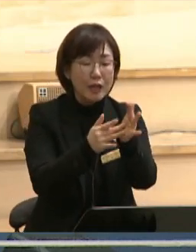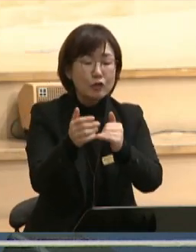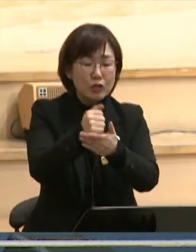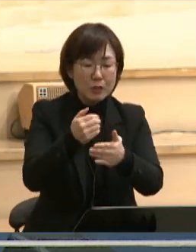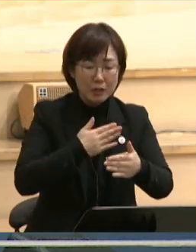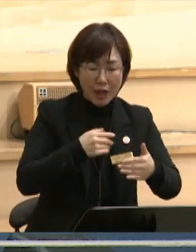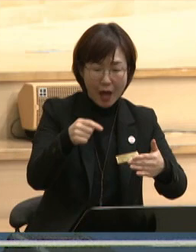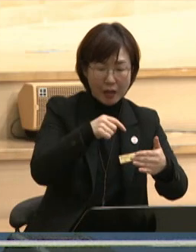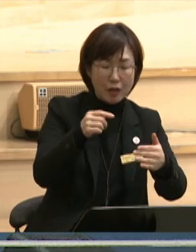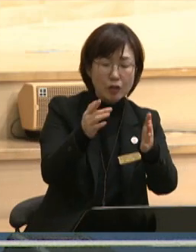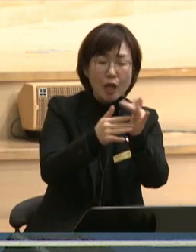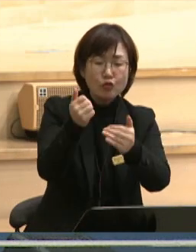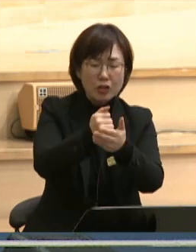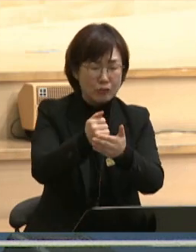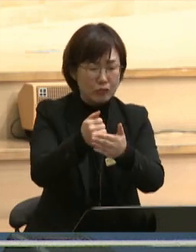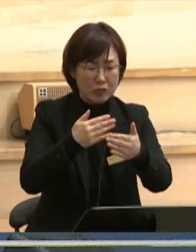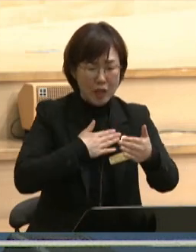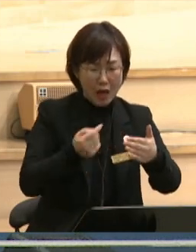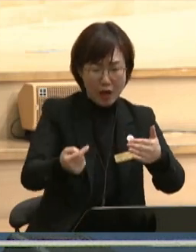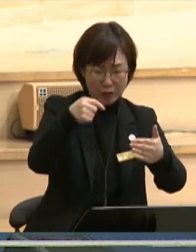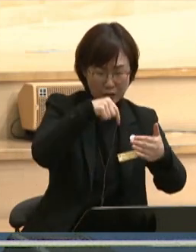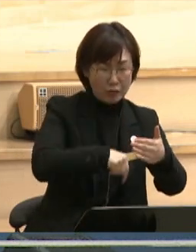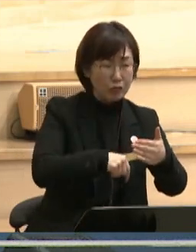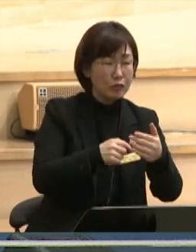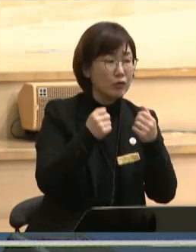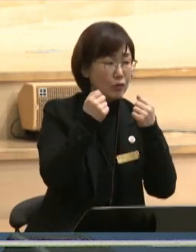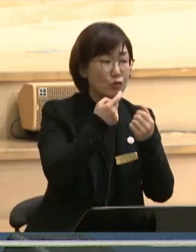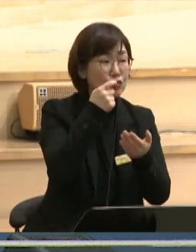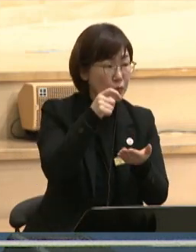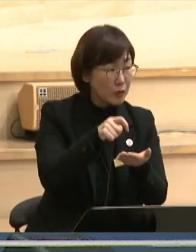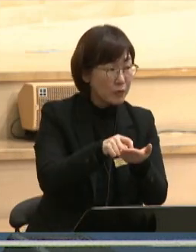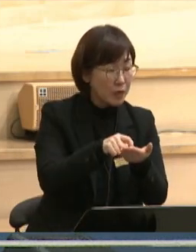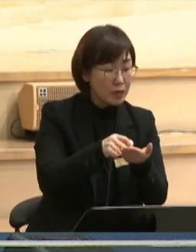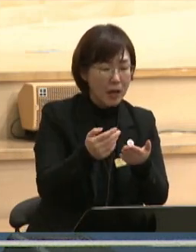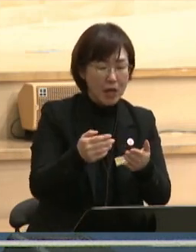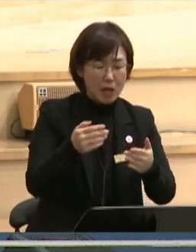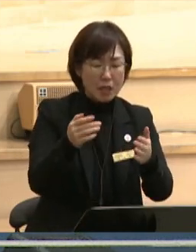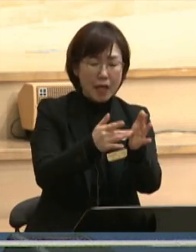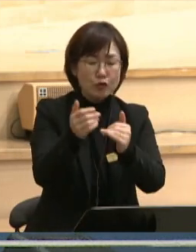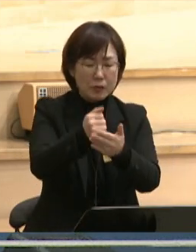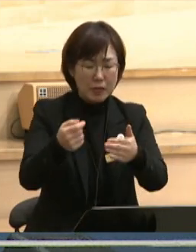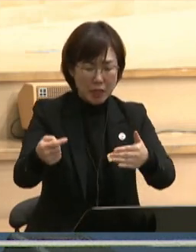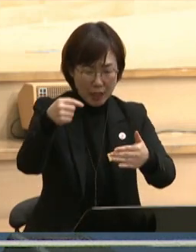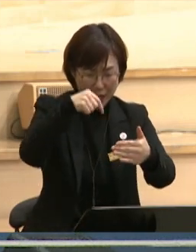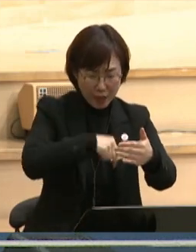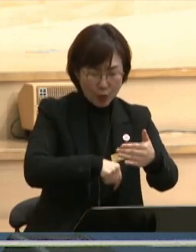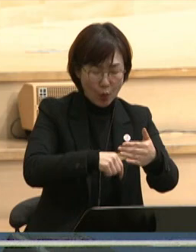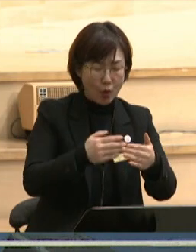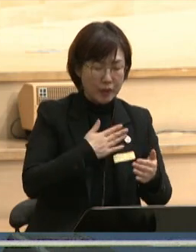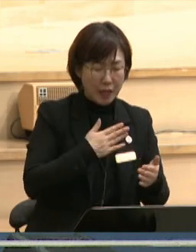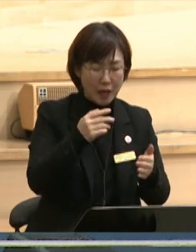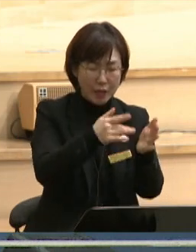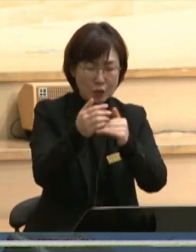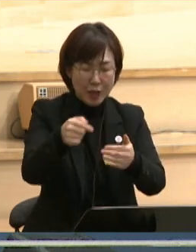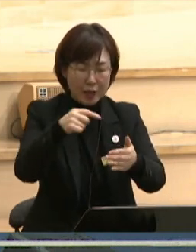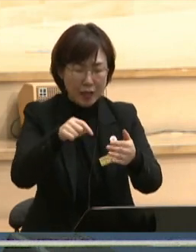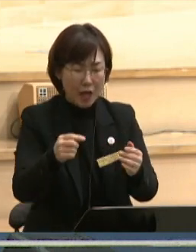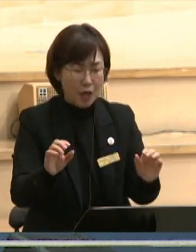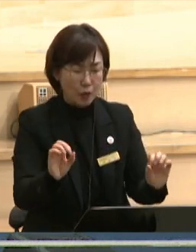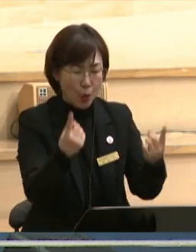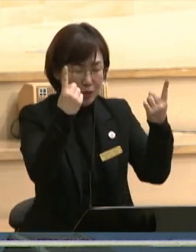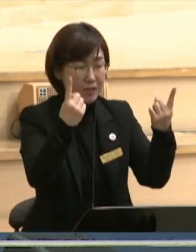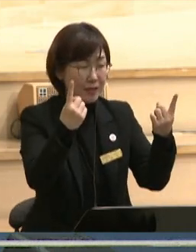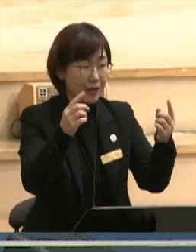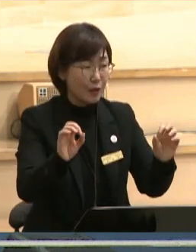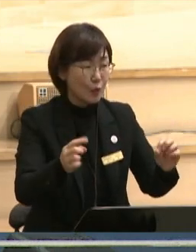우리 안에 거하는 것은 쉬워요 그런데 우리가 예수님 안에 거하고 예수님도 우리 안에 거하려면이 둘이 동시에